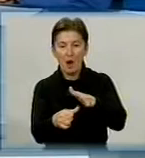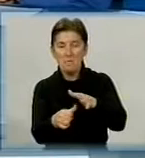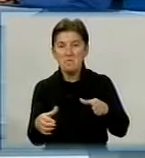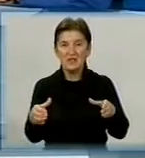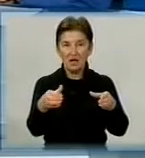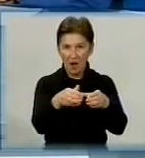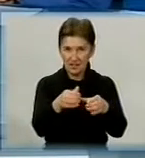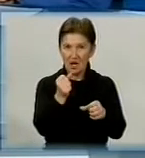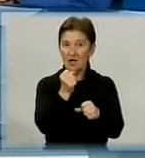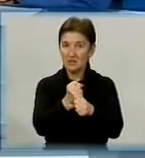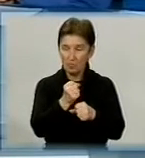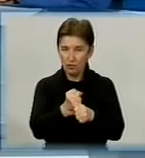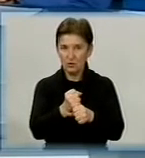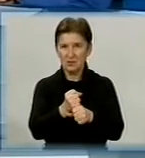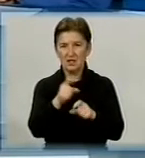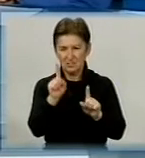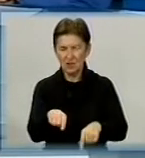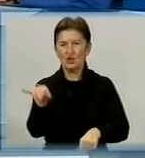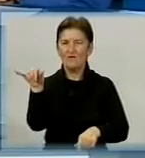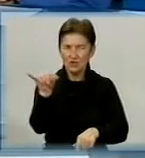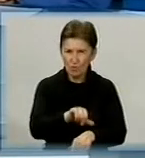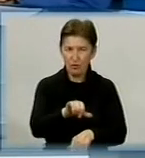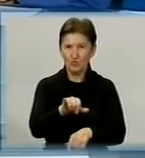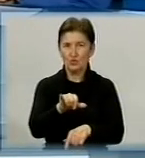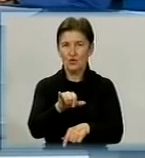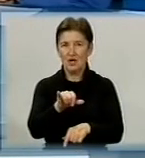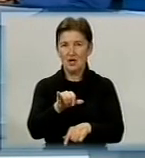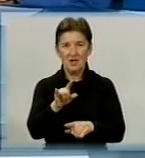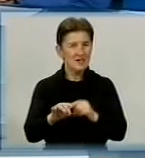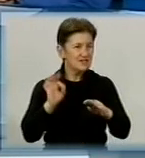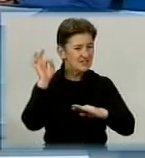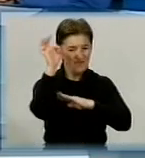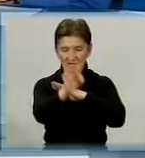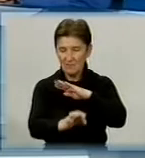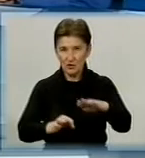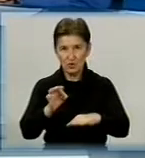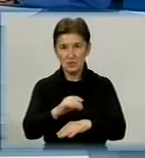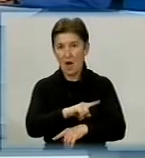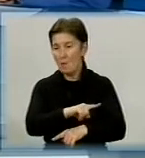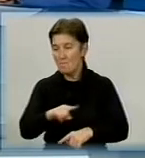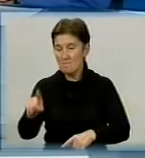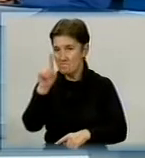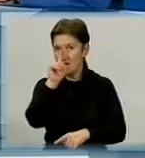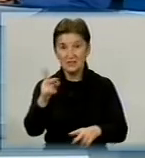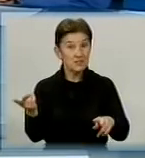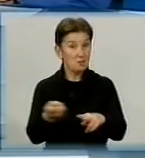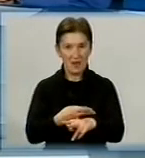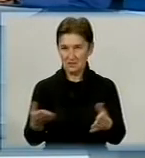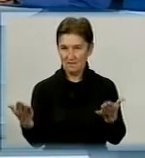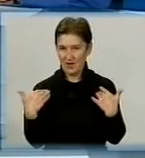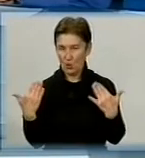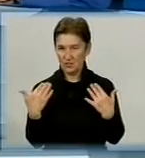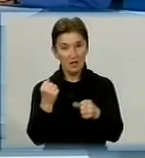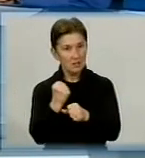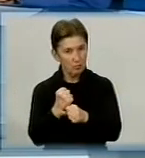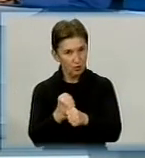на сетях, включая субботы, весь световой день. Последний месяц мы работали вообще без выходных.